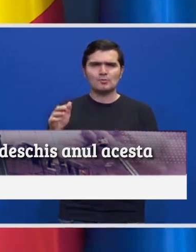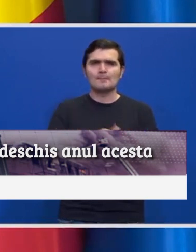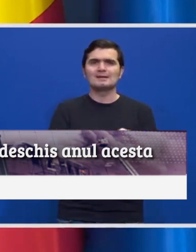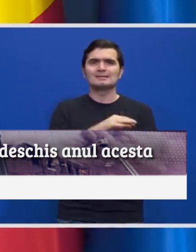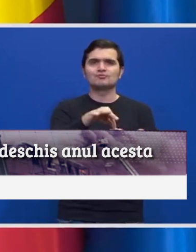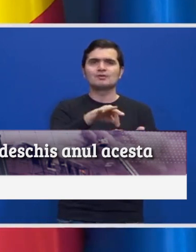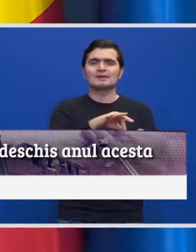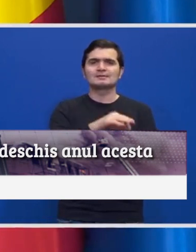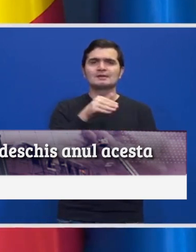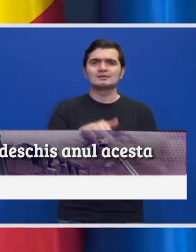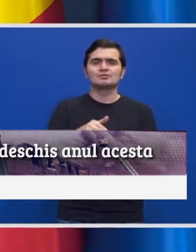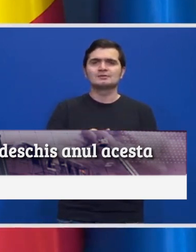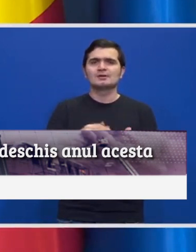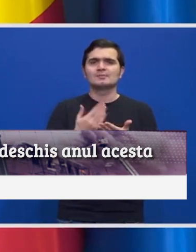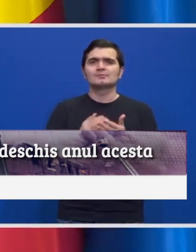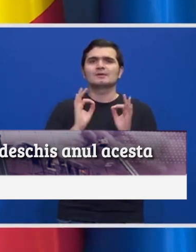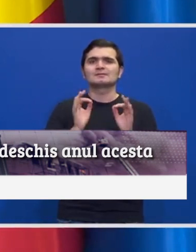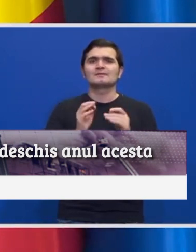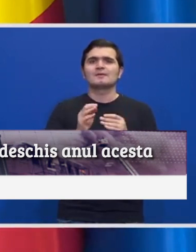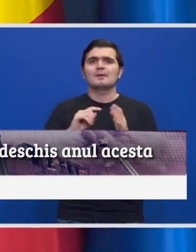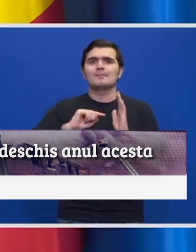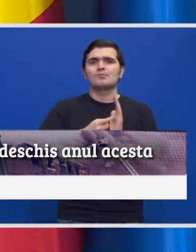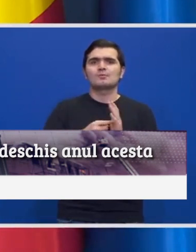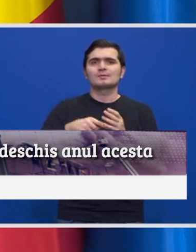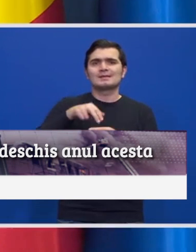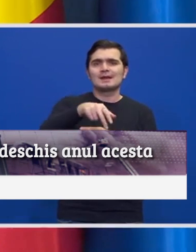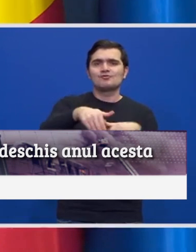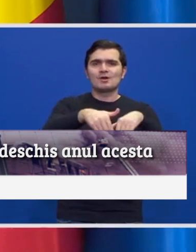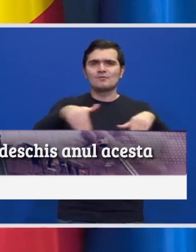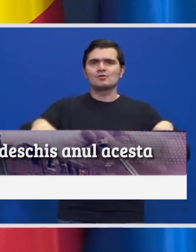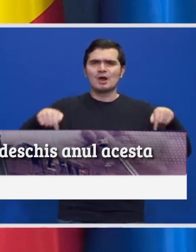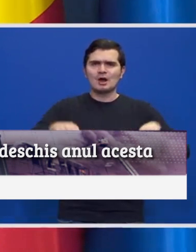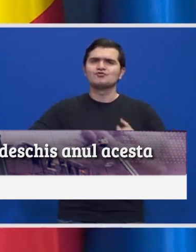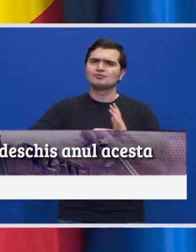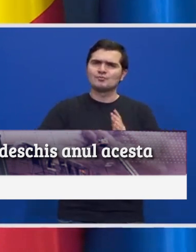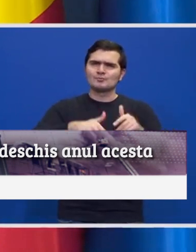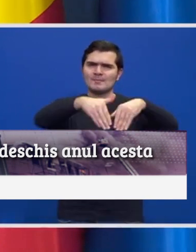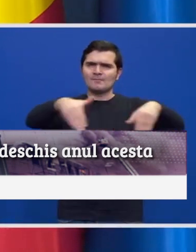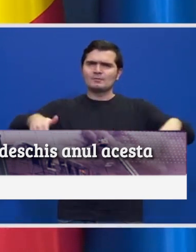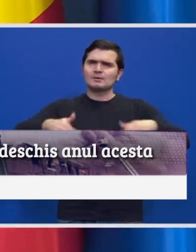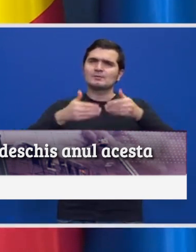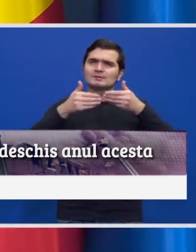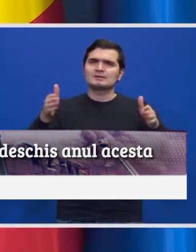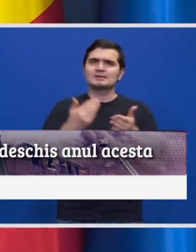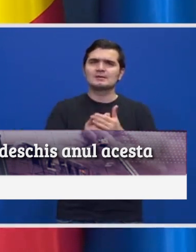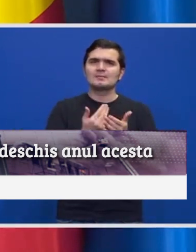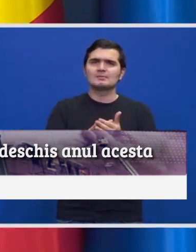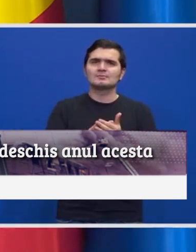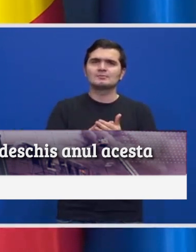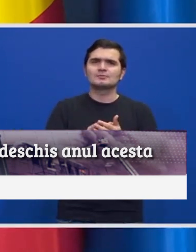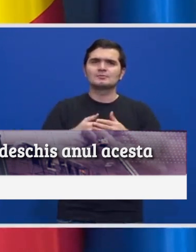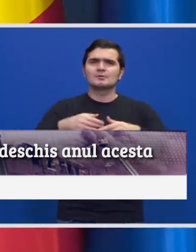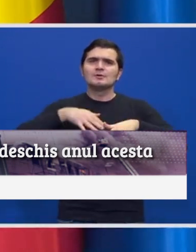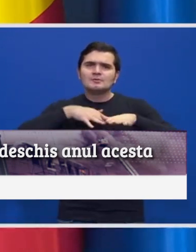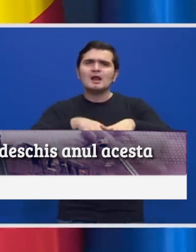necesare pentru un punct de trecere a frontierei externe. Acest punct se va deschide pentru traficul internațional de persoane, regim de trafic pietonal